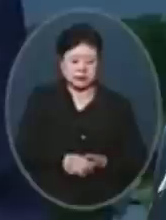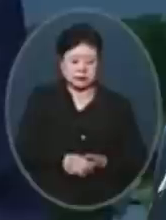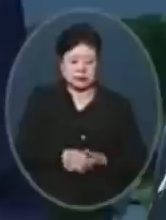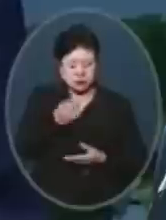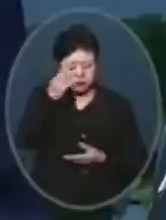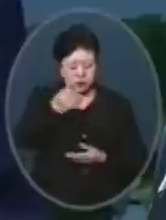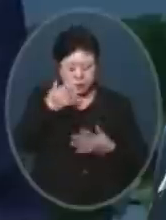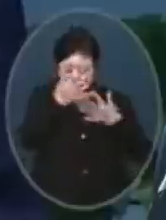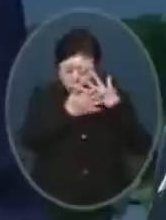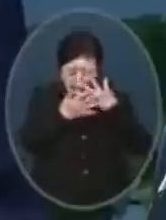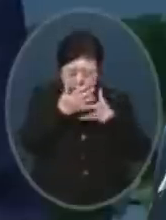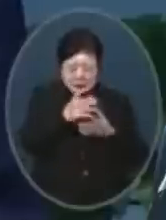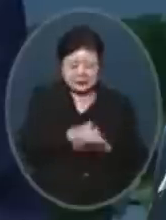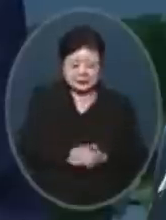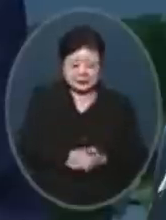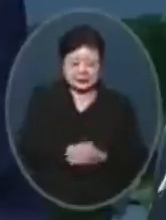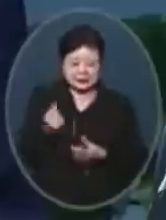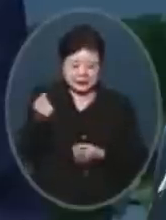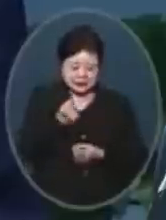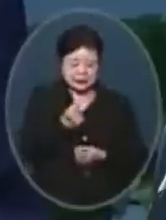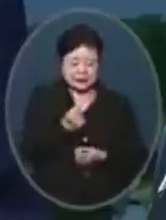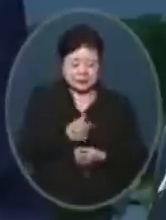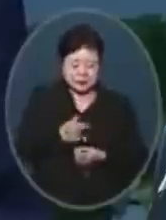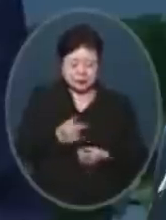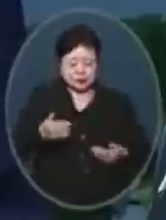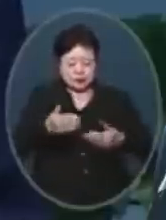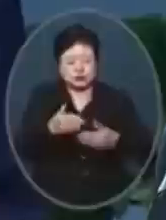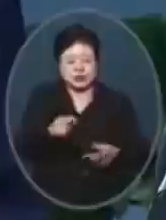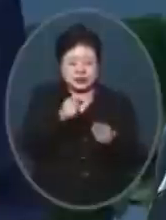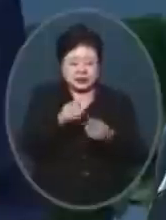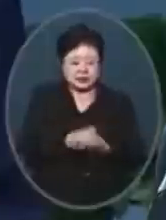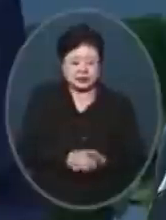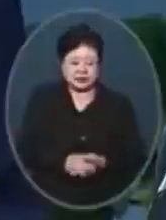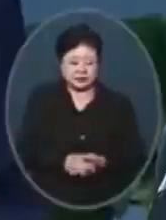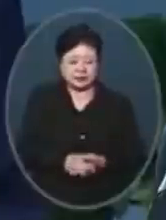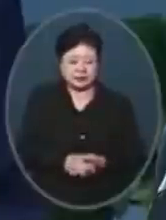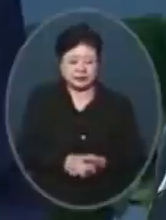꿈과 환상을 가슴에 품고 살아야 되며